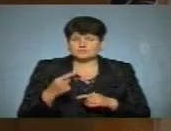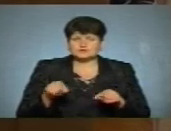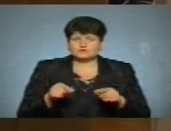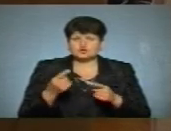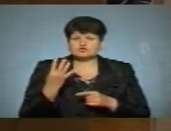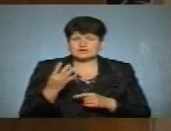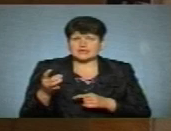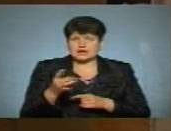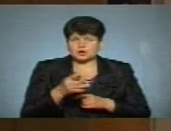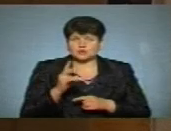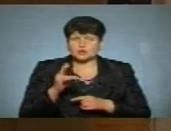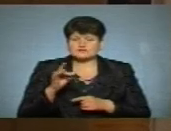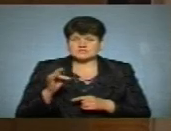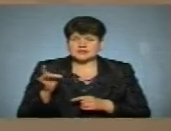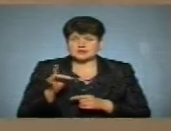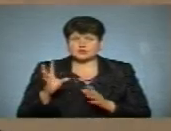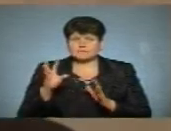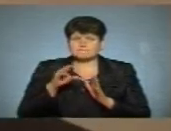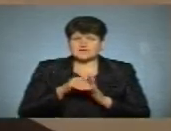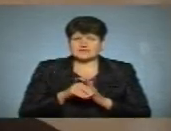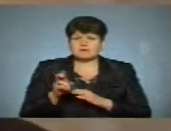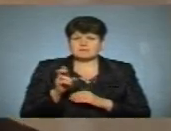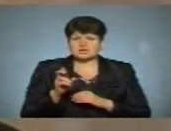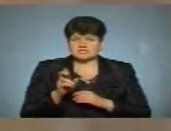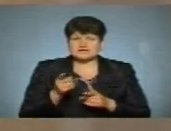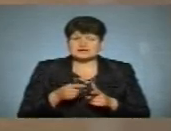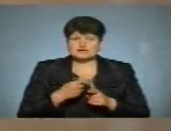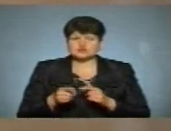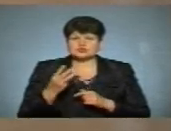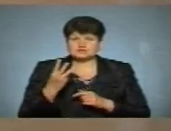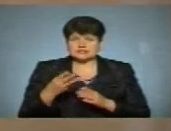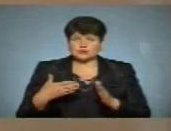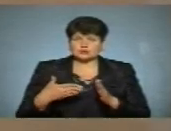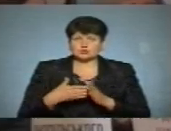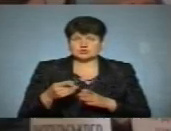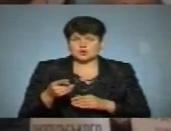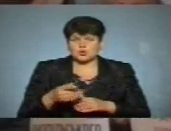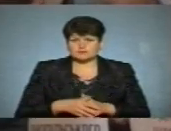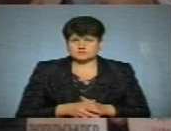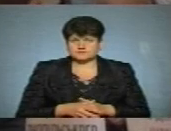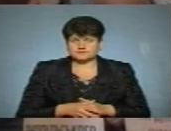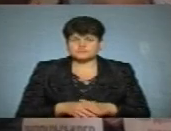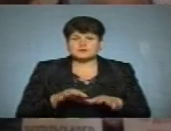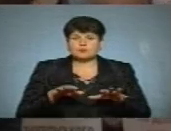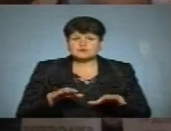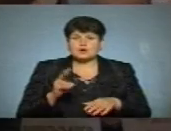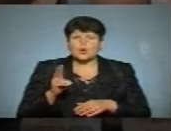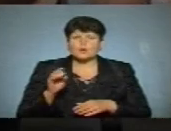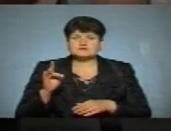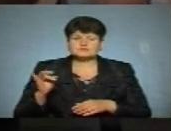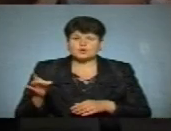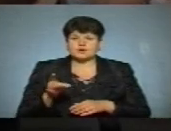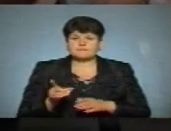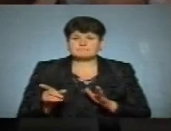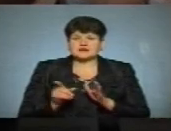4 райони, то Козівський район приєднається до Бережанського, якщо 3, то до Тернопільського. Позиція Козівського району, щоб